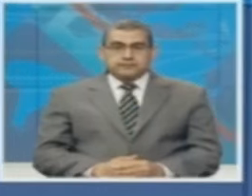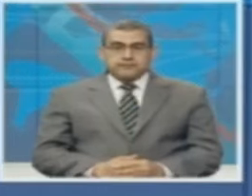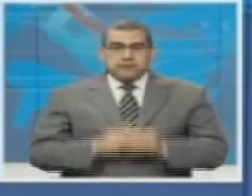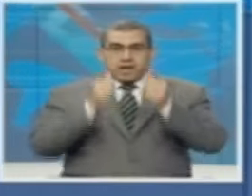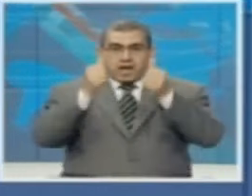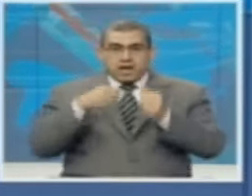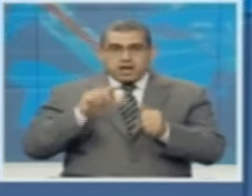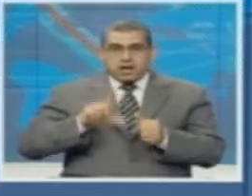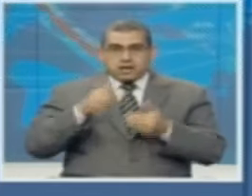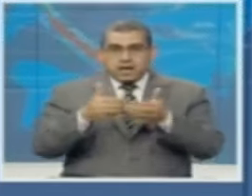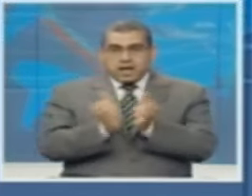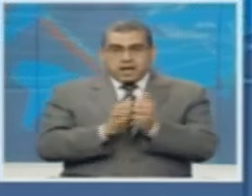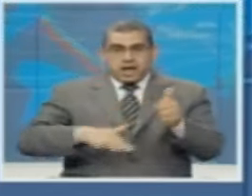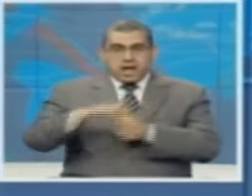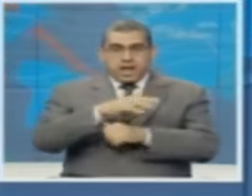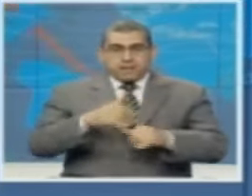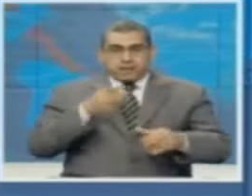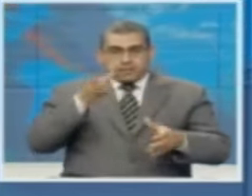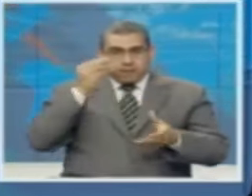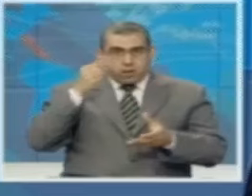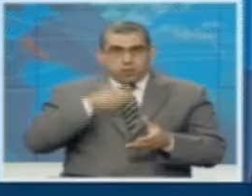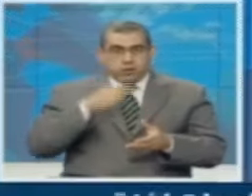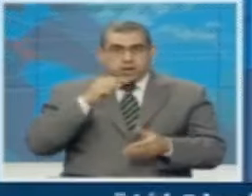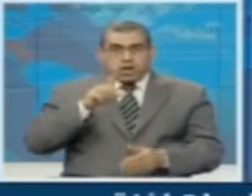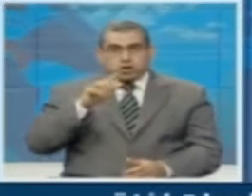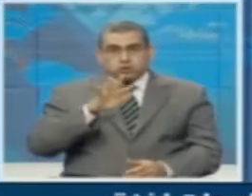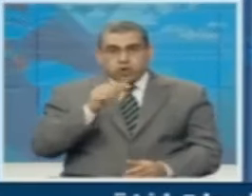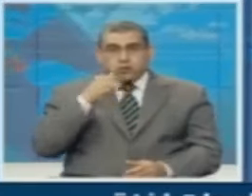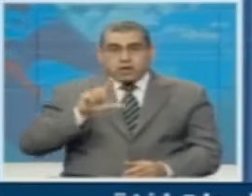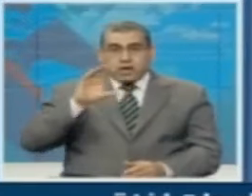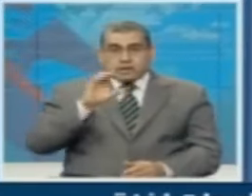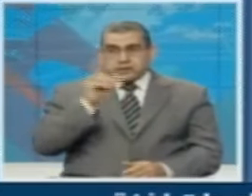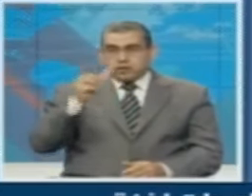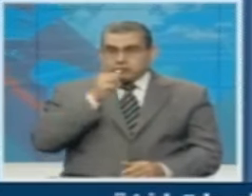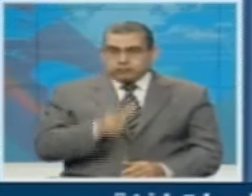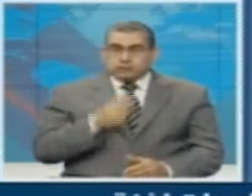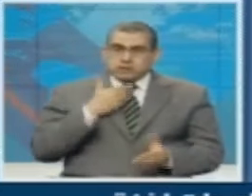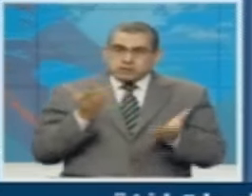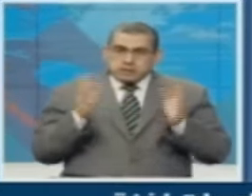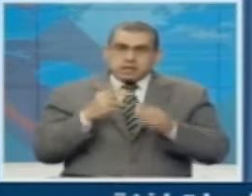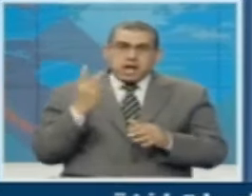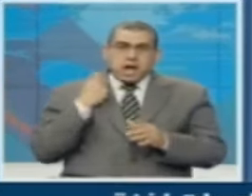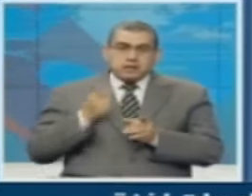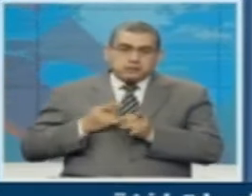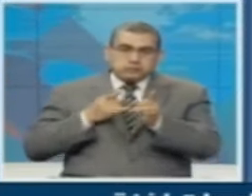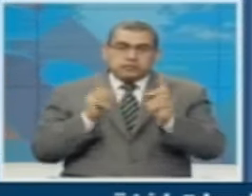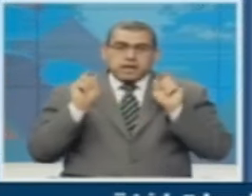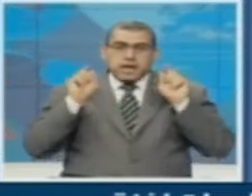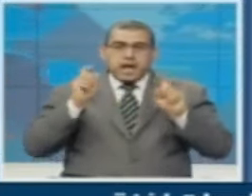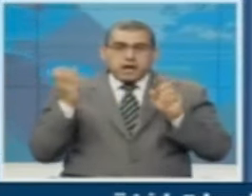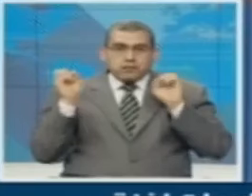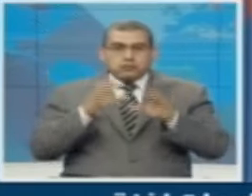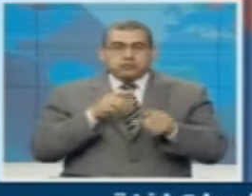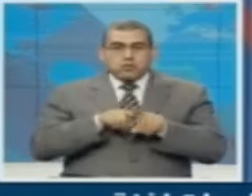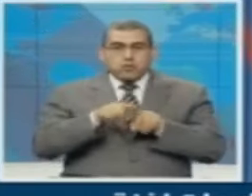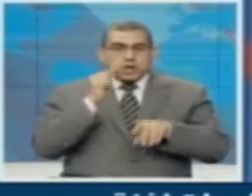أعلن رئيس الهيئة العامة للاستعلامات ضياء رشوان أن الرئيس عبد الفتاح السيسي وجه بزيادة عدد شاحنات المساعدات الإنسانية للأشقاء